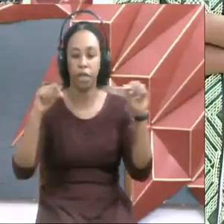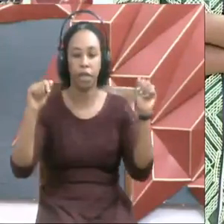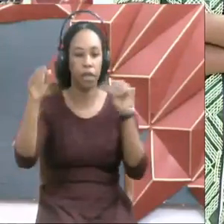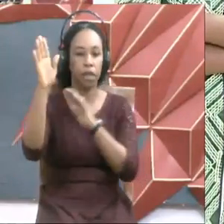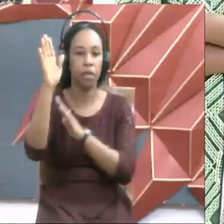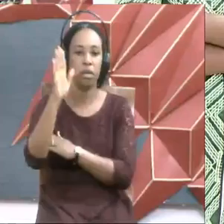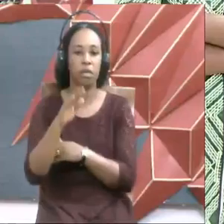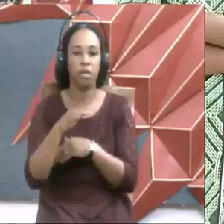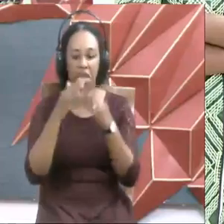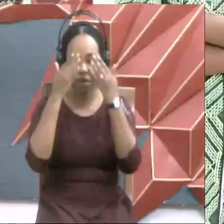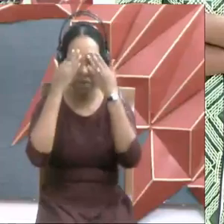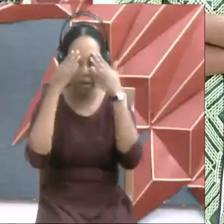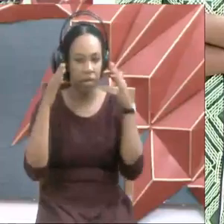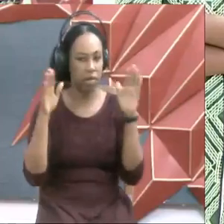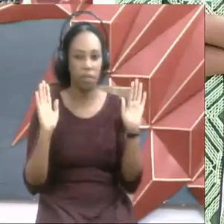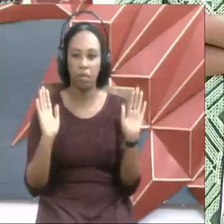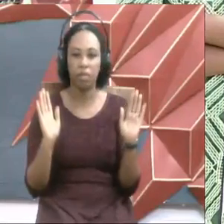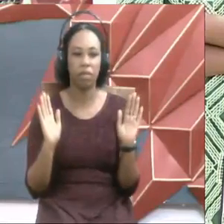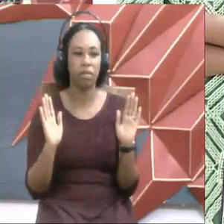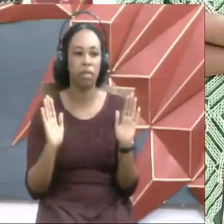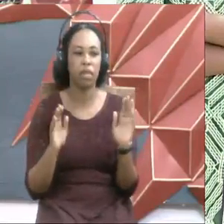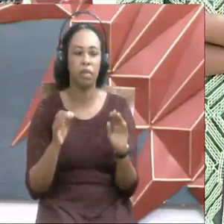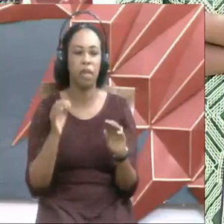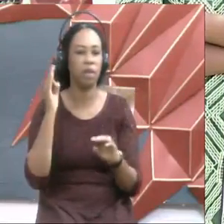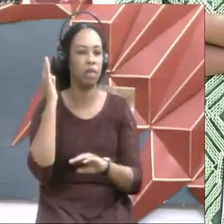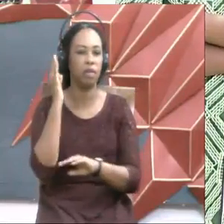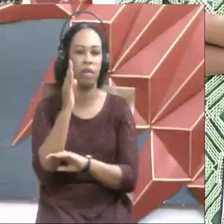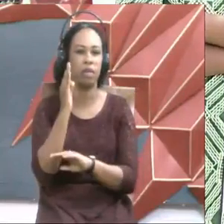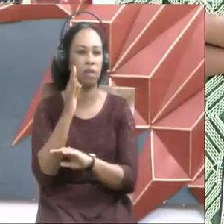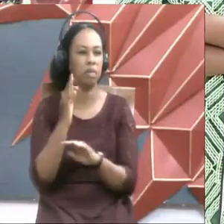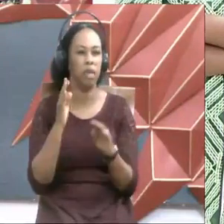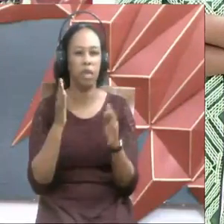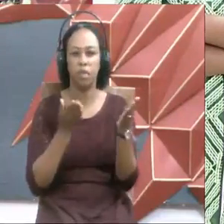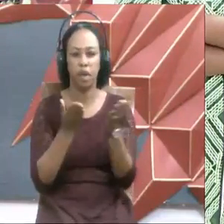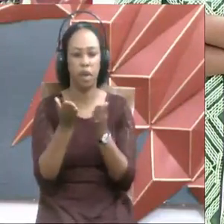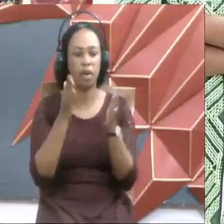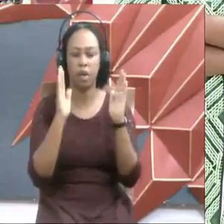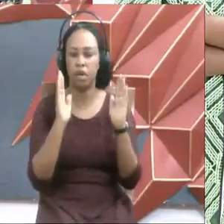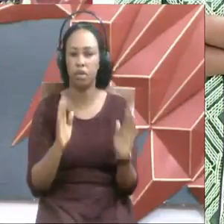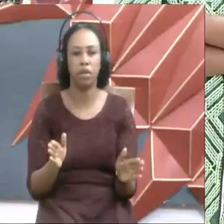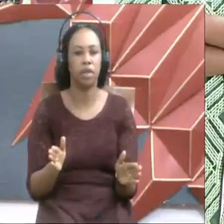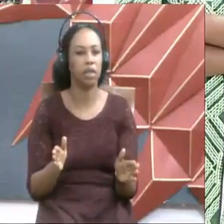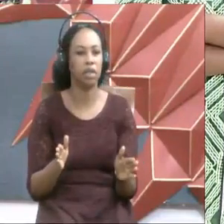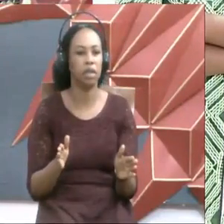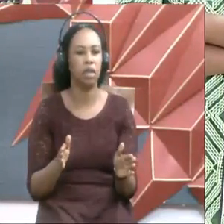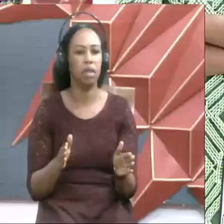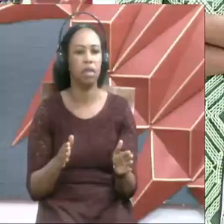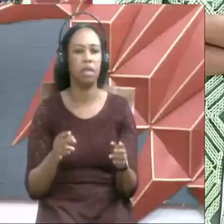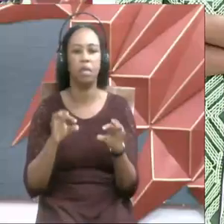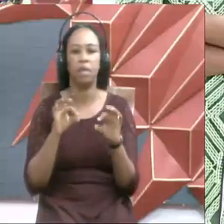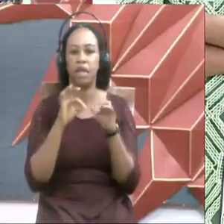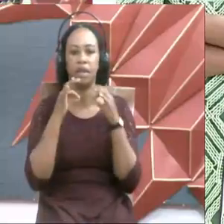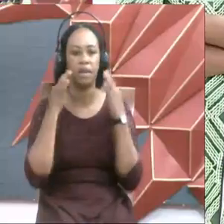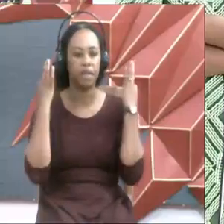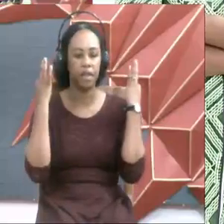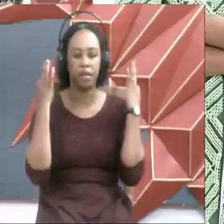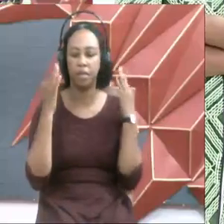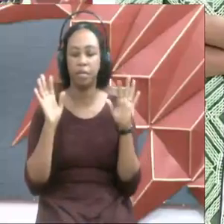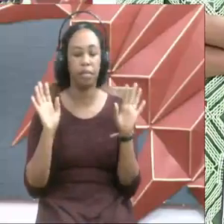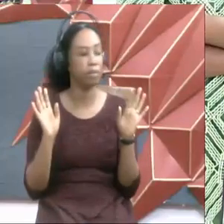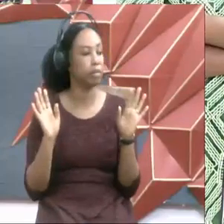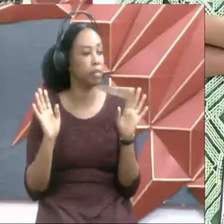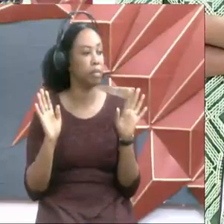Ukayoberwa niba hari abavugabutumwa, niba ari abahanuzi, niba ari abadiyakoni, niba